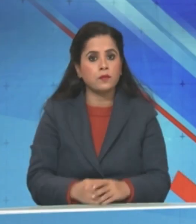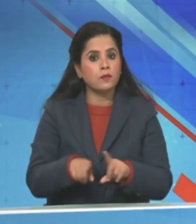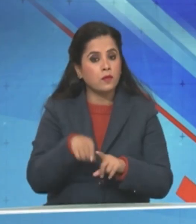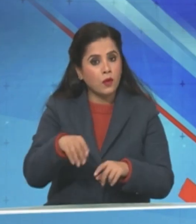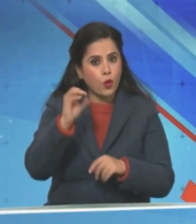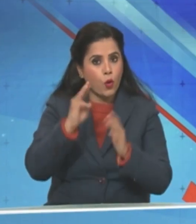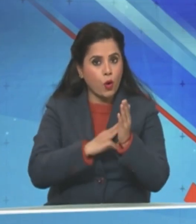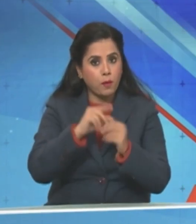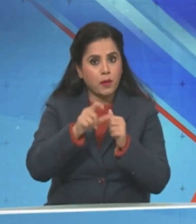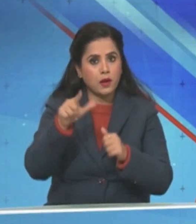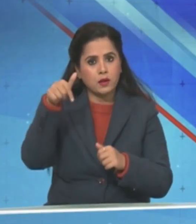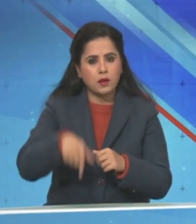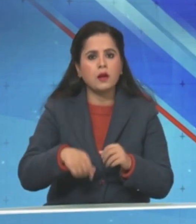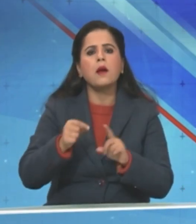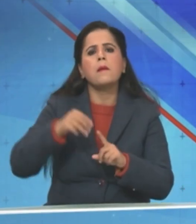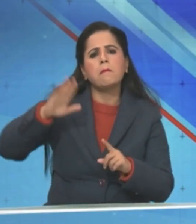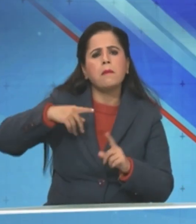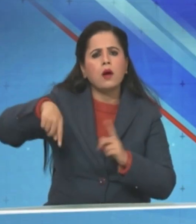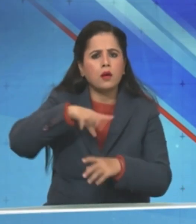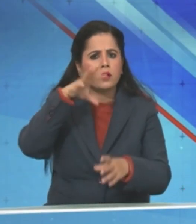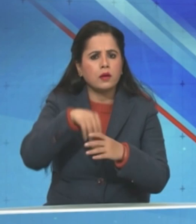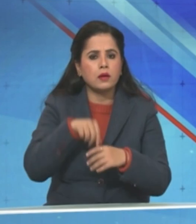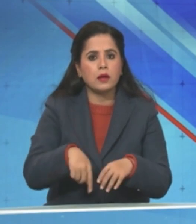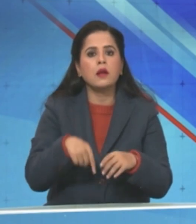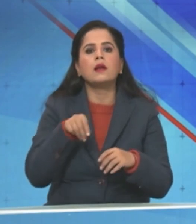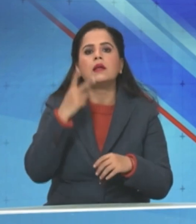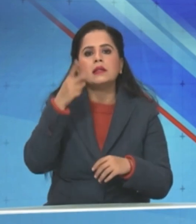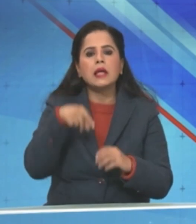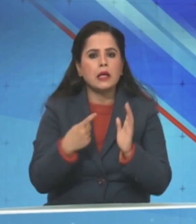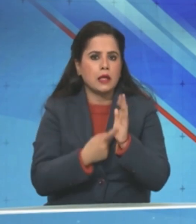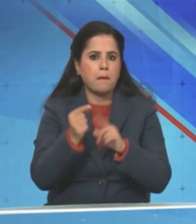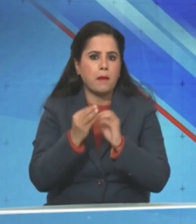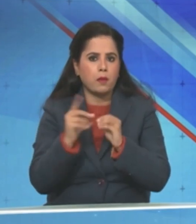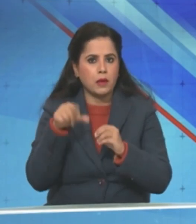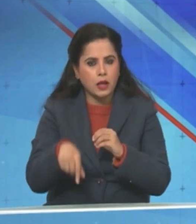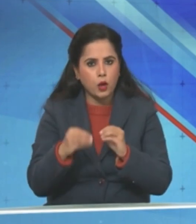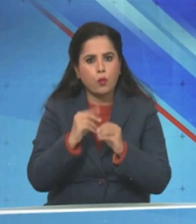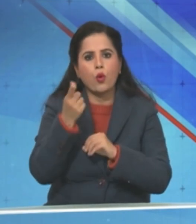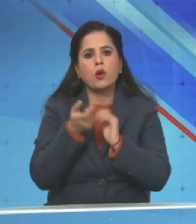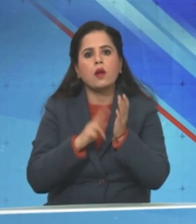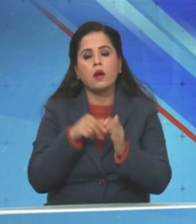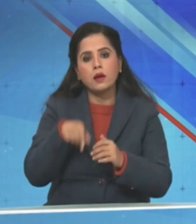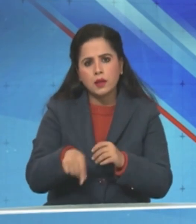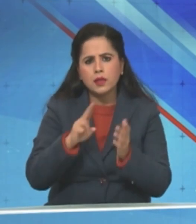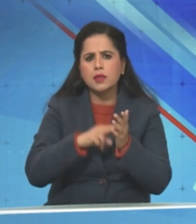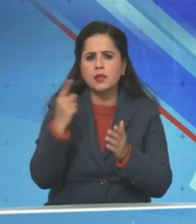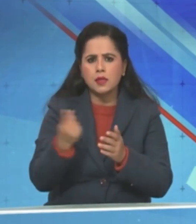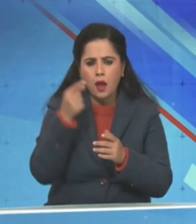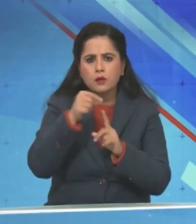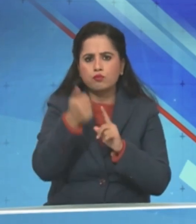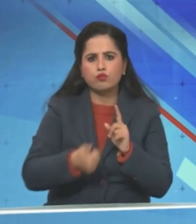तैयार है। बिरला ने आज संसद भवन परिसर में रिपब्लिक ऑफ बुल्गारिया की नेशनल असेंबली के प्रेसिडेंट